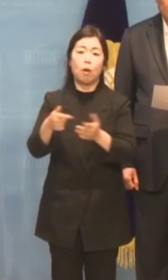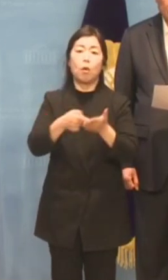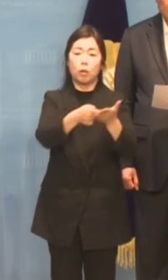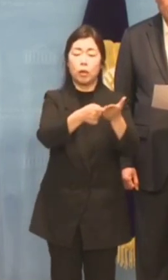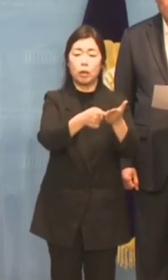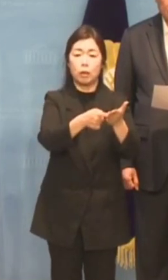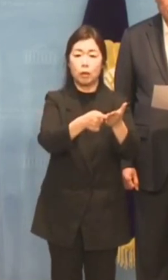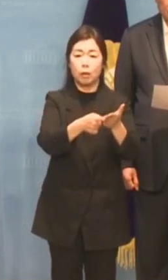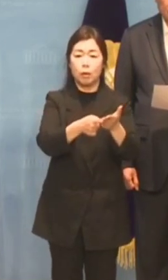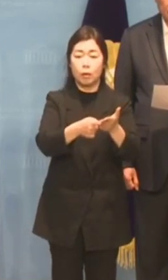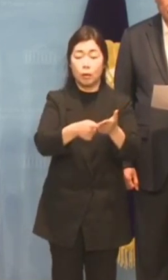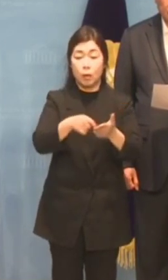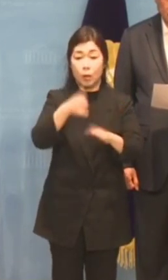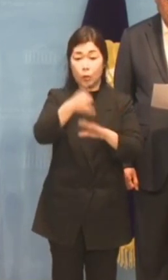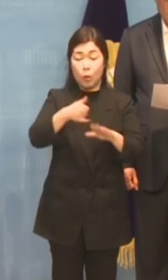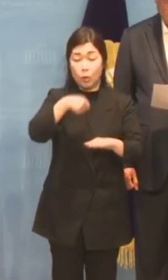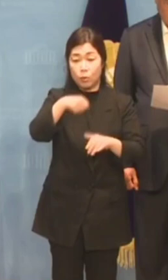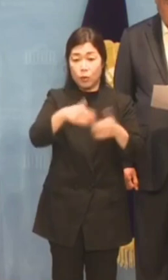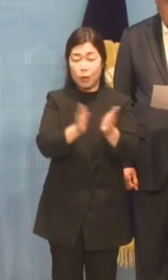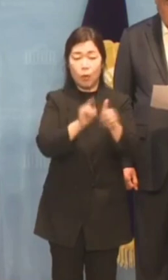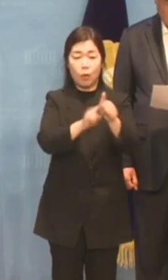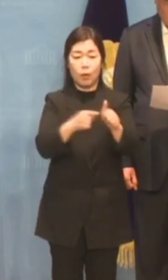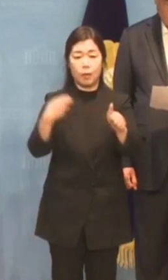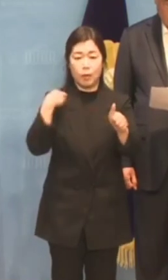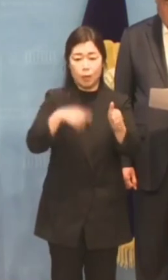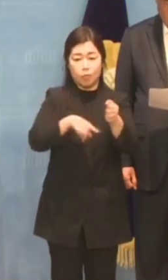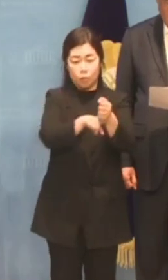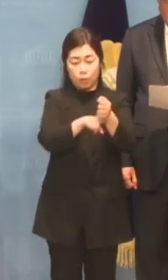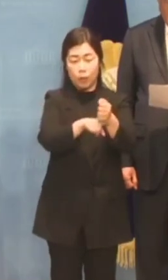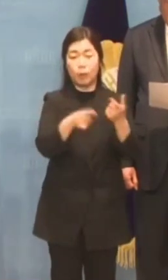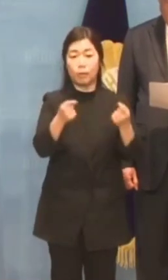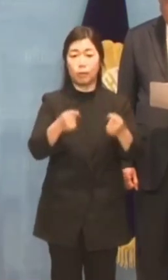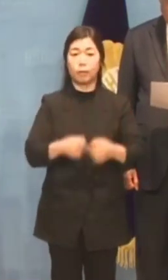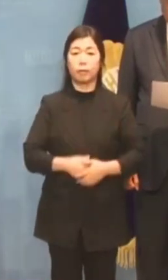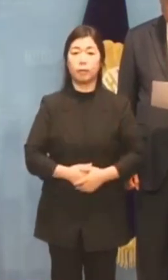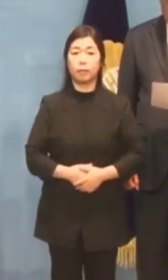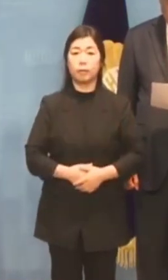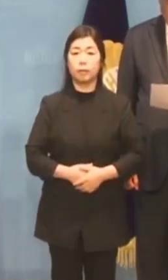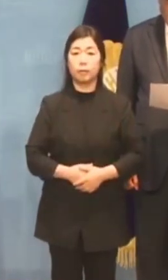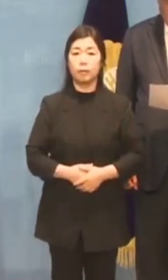농식품부 장관에게 책임을 물을 것입니다.